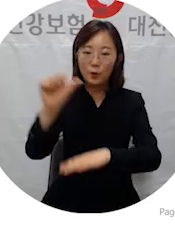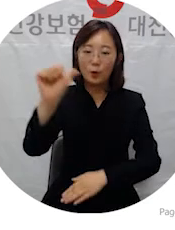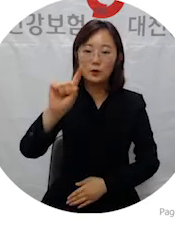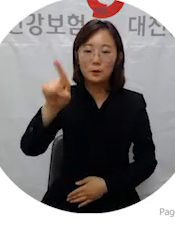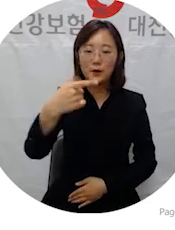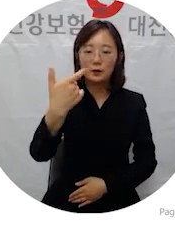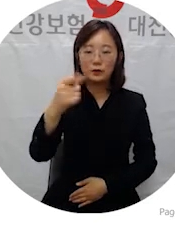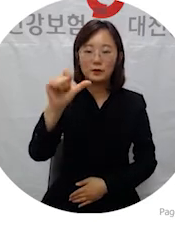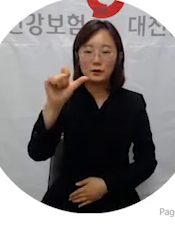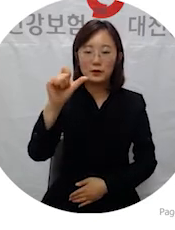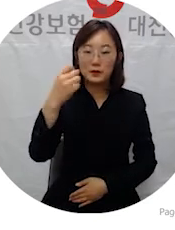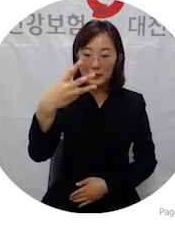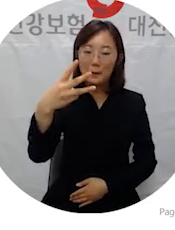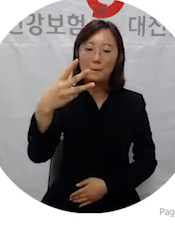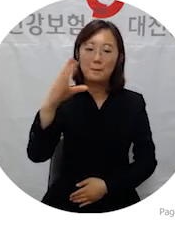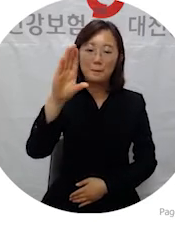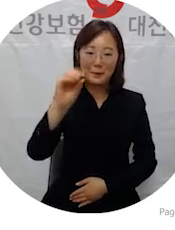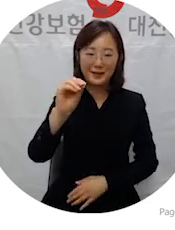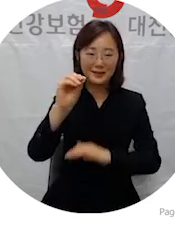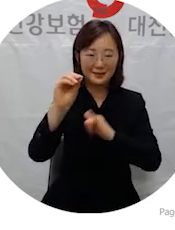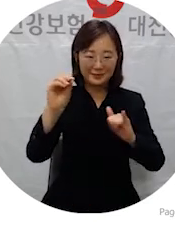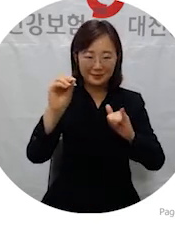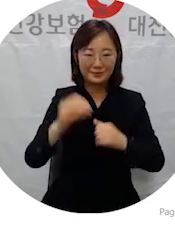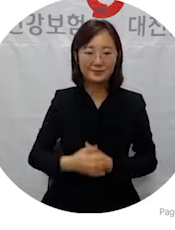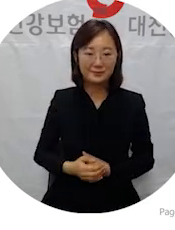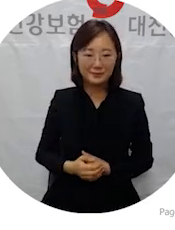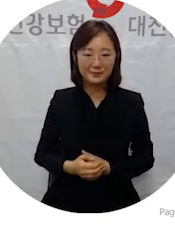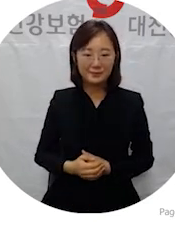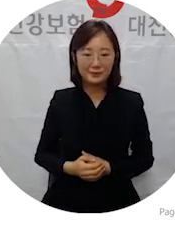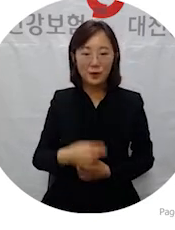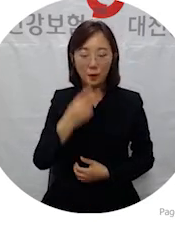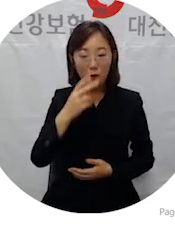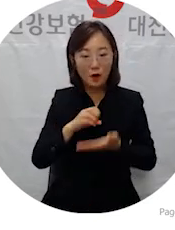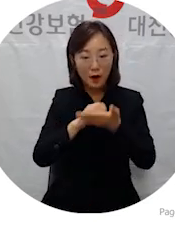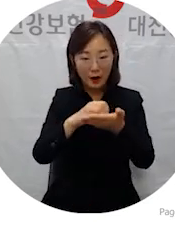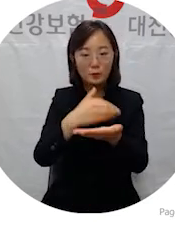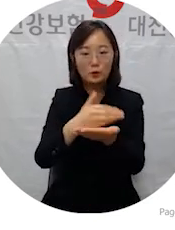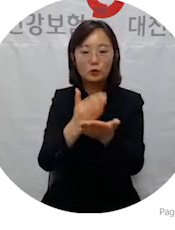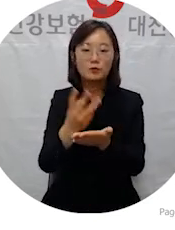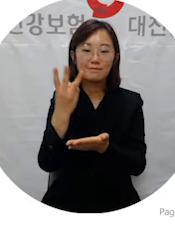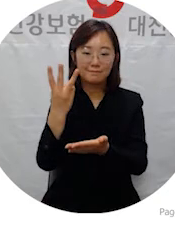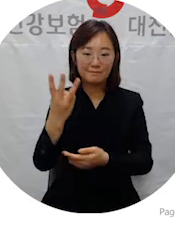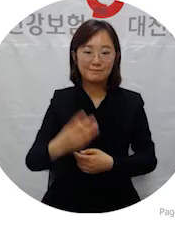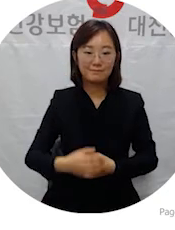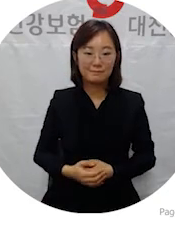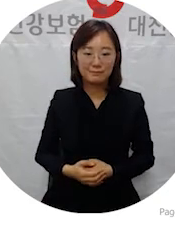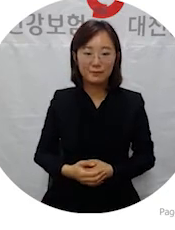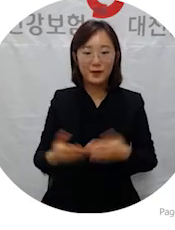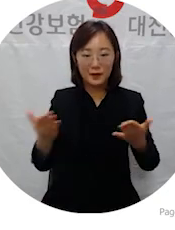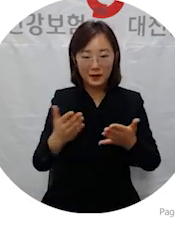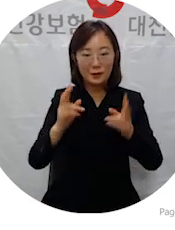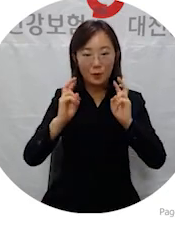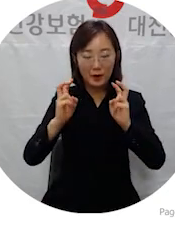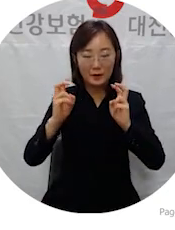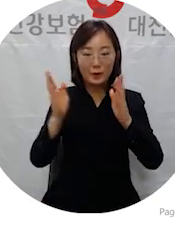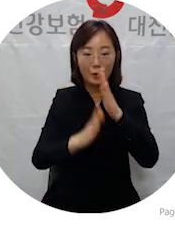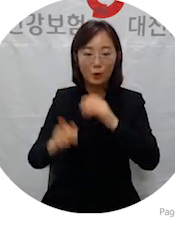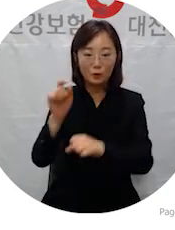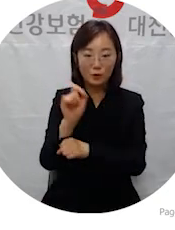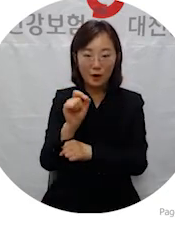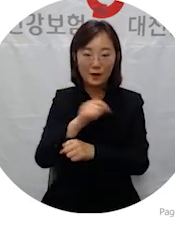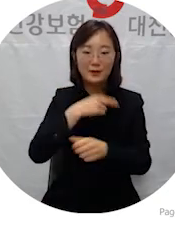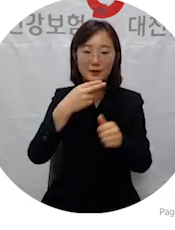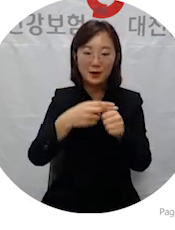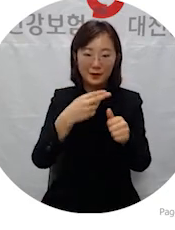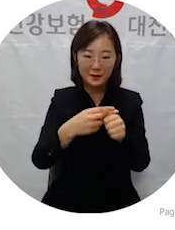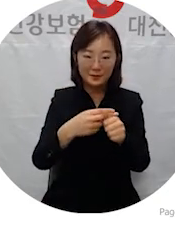명입니다. 건강보험은 총 3가지 가입자로 나뉘어지는데요. 근로자 및 사용자, 공무원